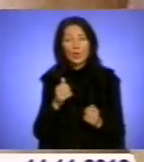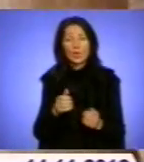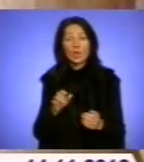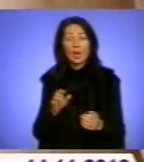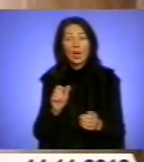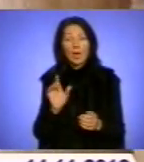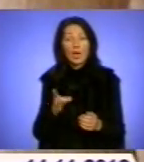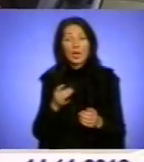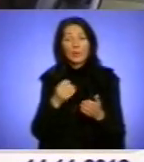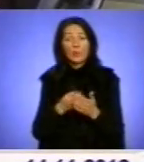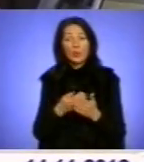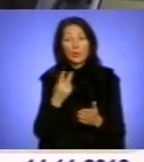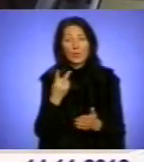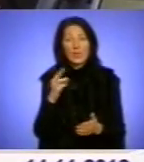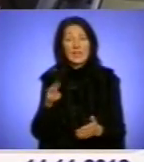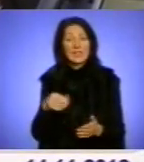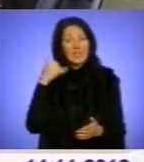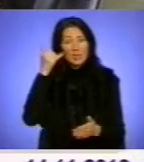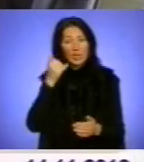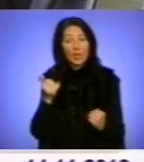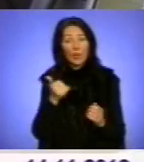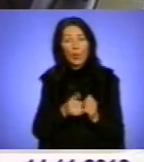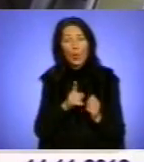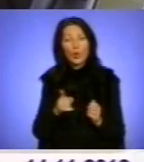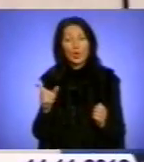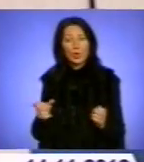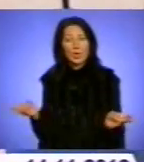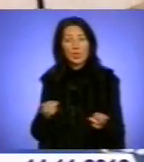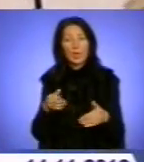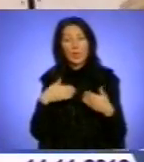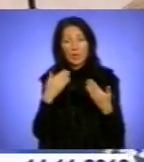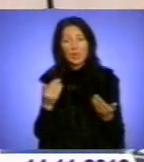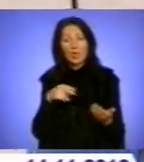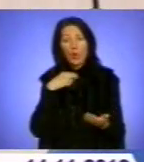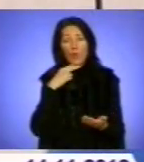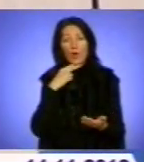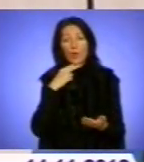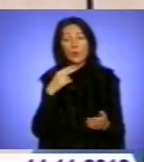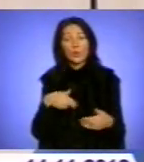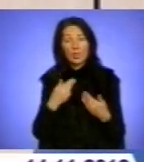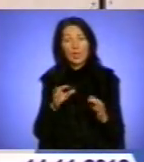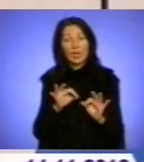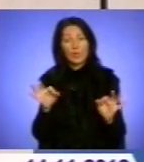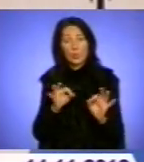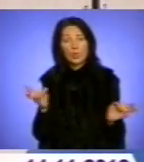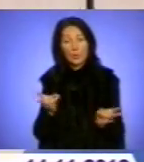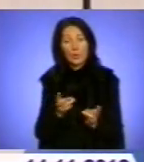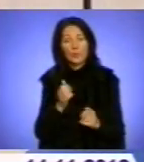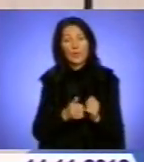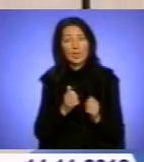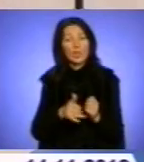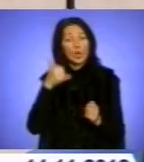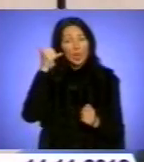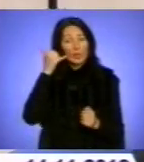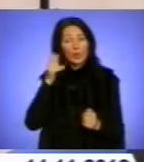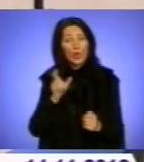І кожному треба приділити увагу і надати потрібну інформацію. Найчастіше телефонують заявники з